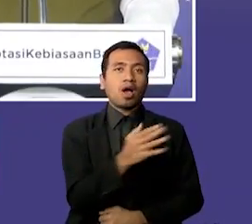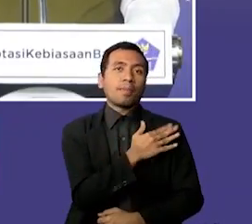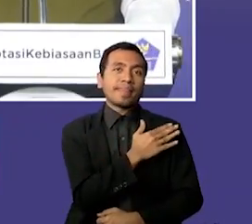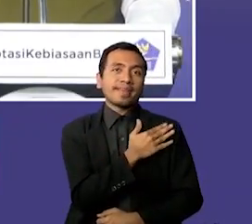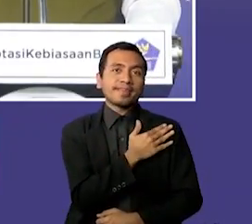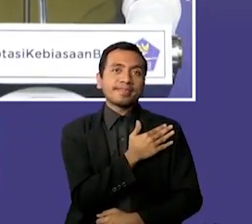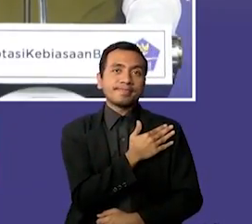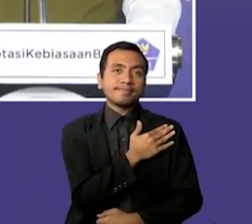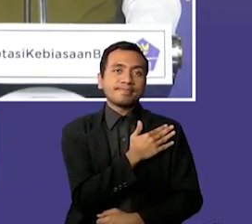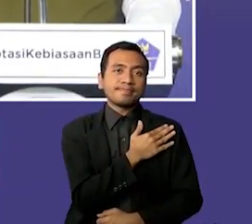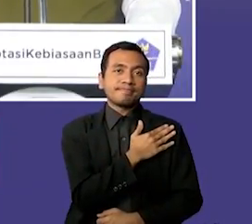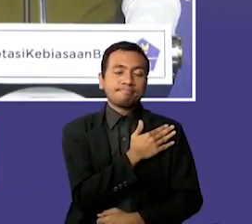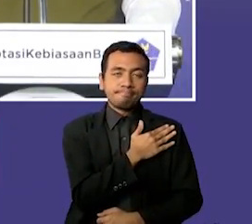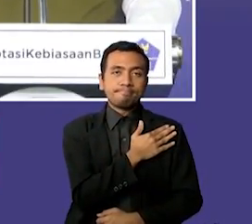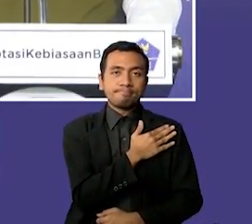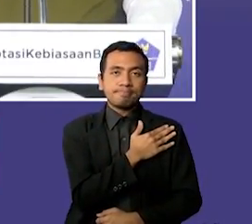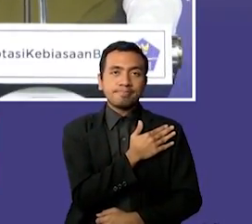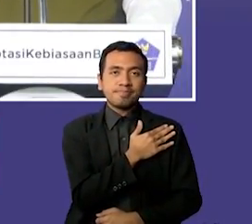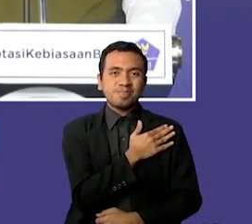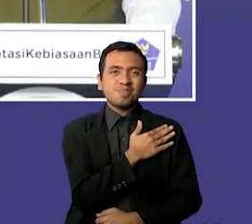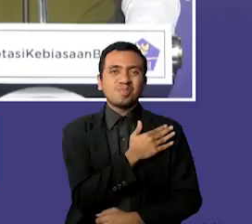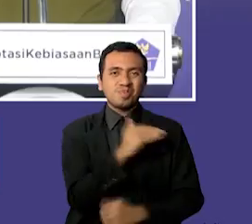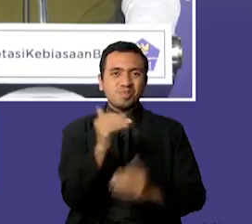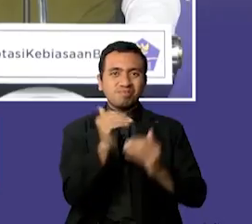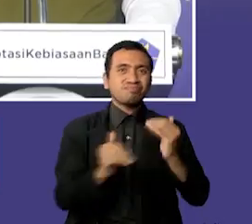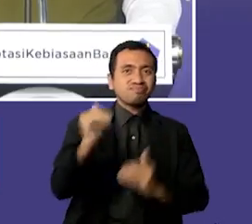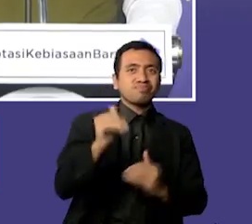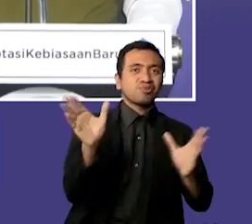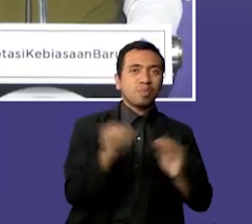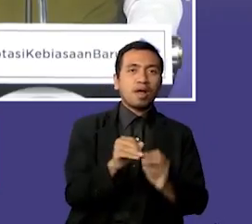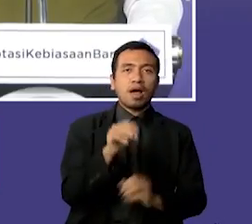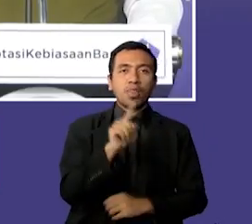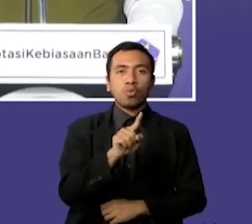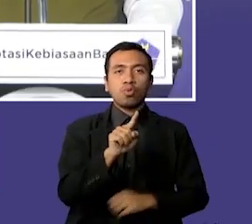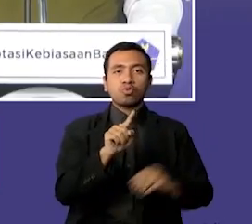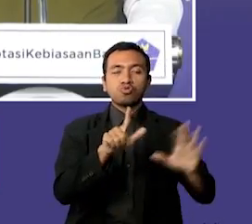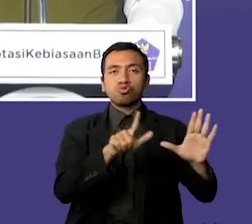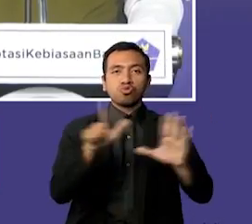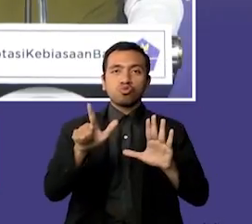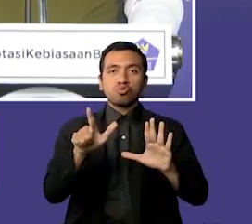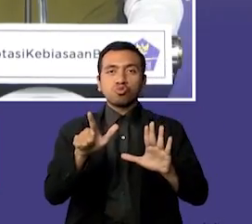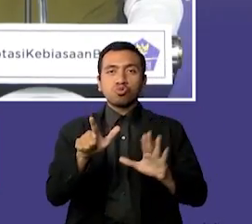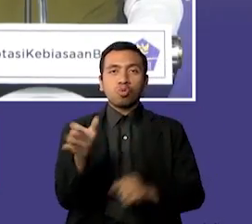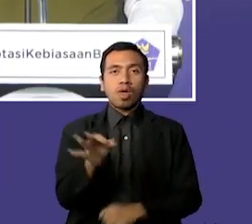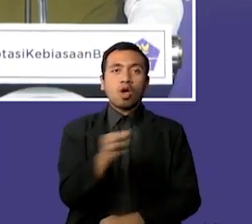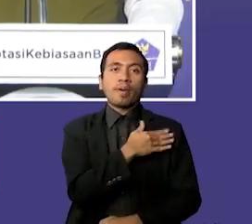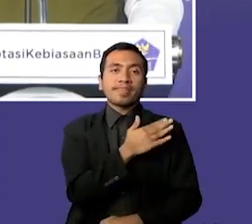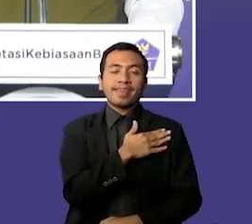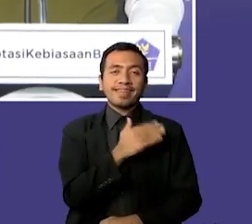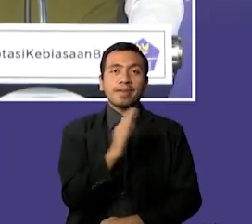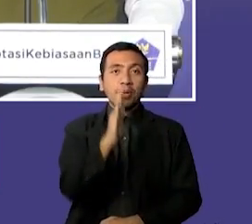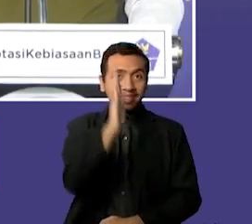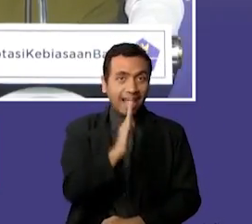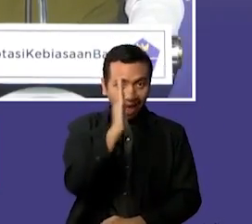dengan risiko tinggi, 177 kabupaten kota dengan risiko sedang,